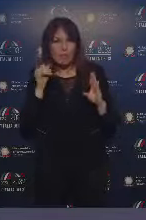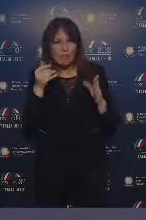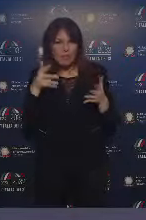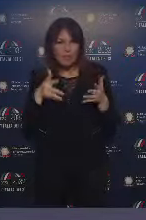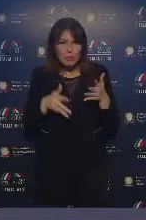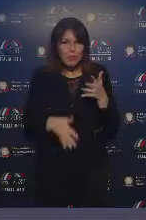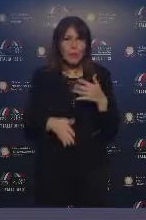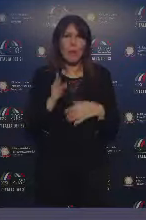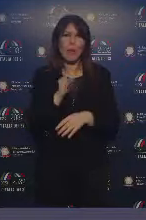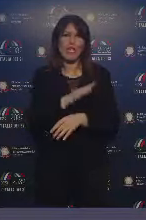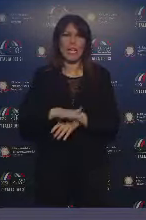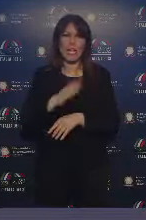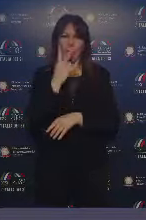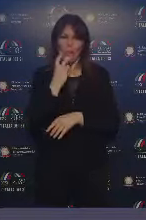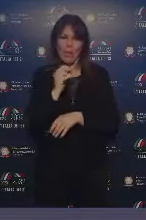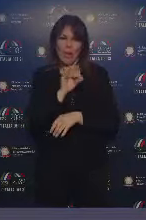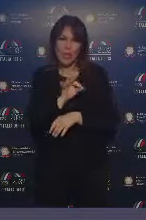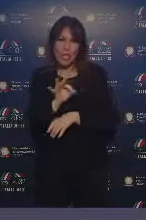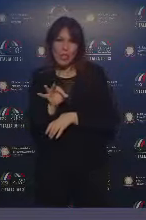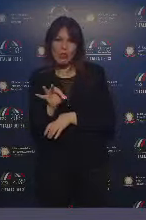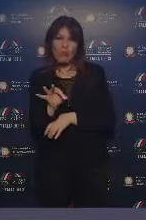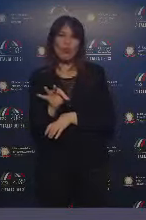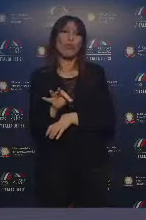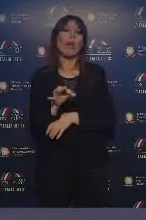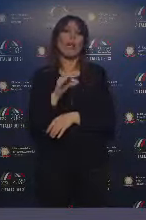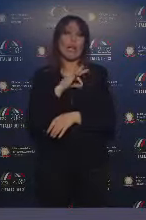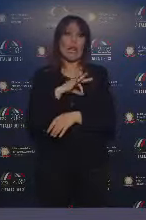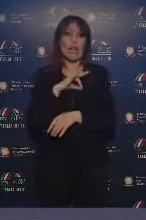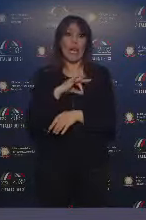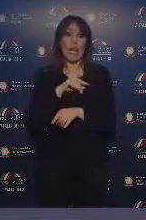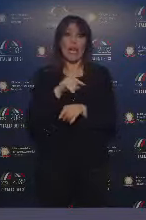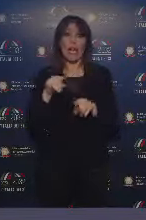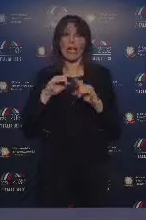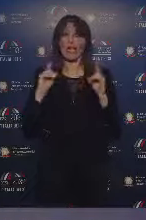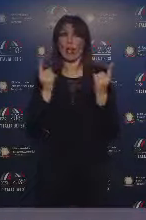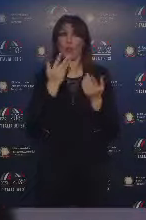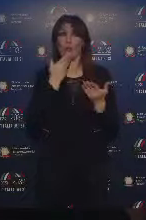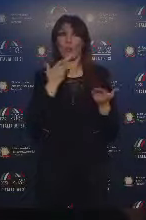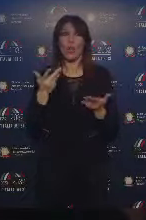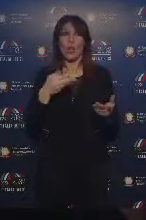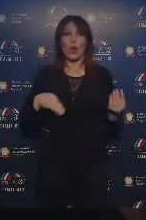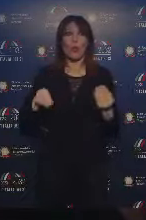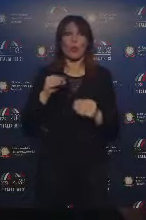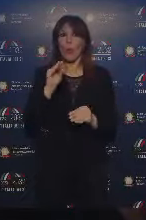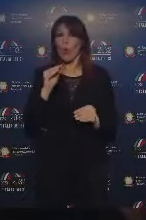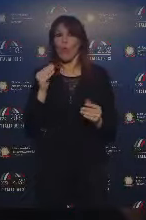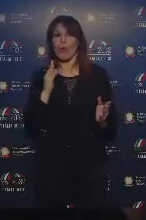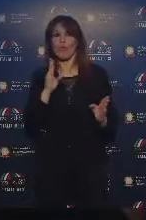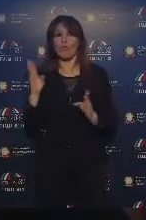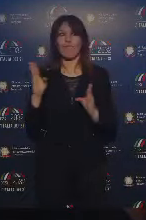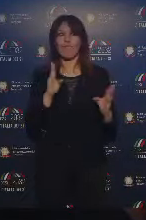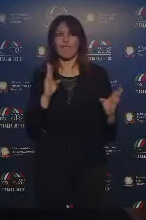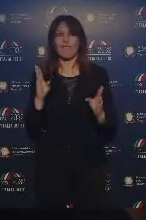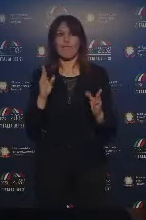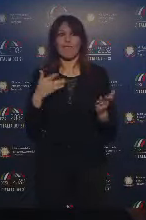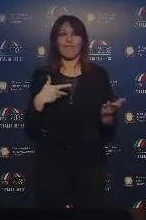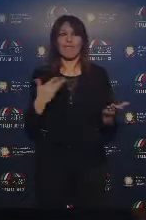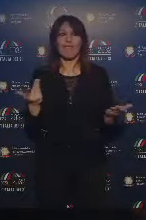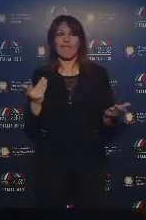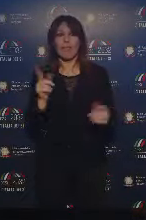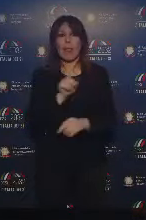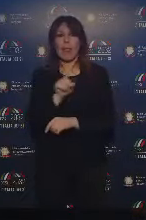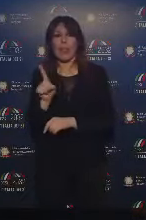la Basilicata che penso sia di interesse di tutti voi io poi non non so dove mi devo mettere per evitare di rompere le scatole Comunque